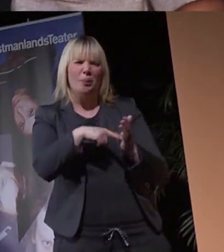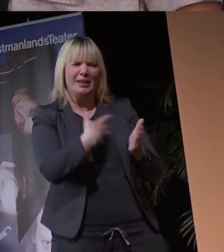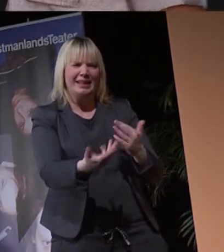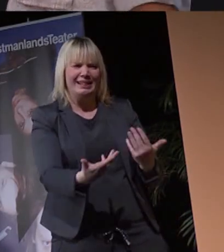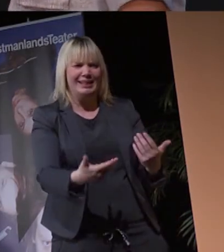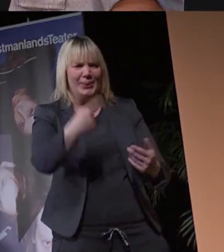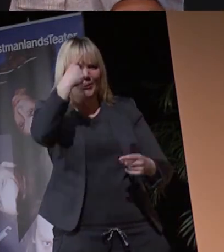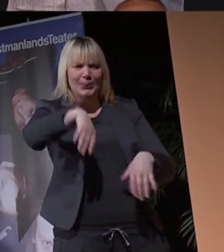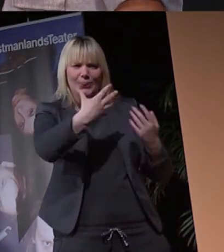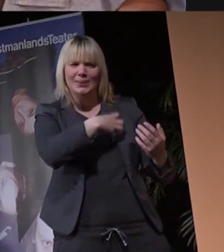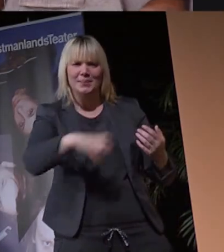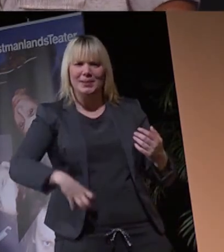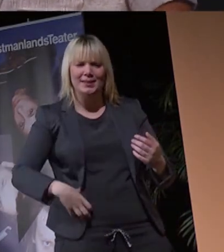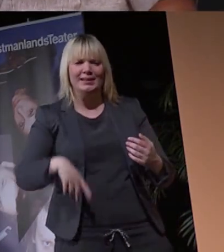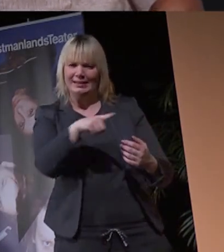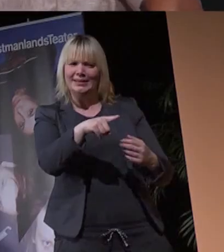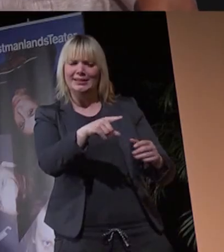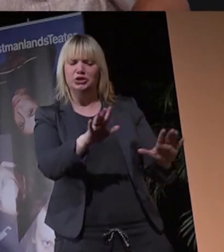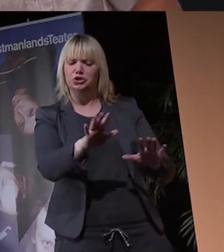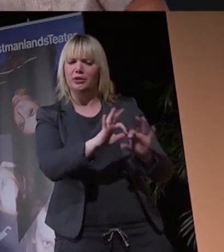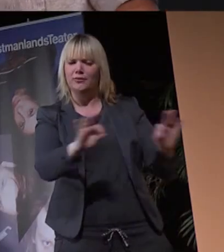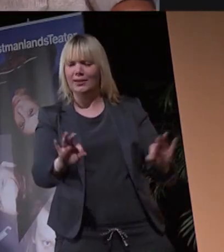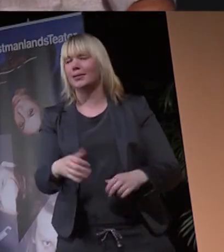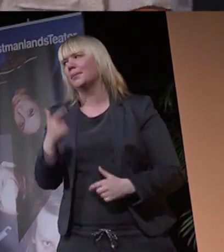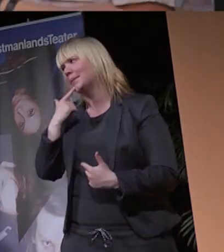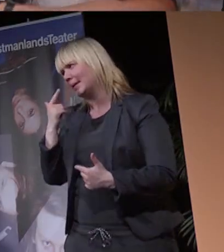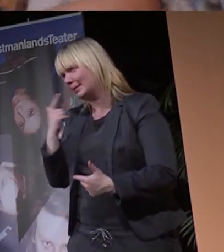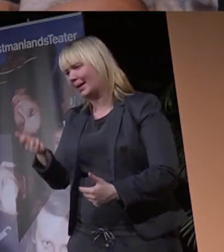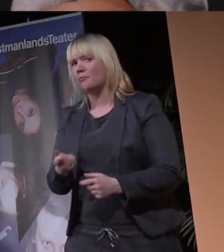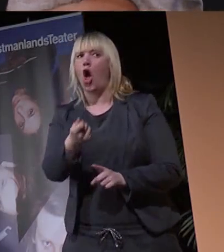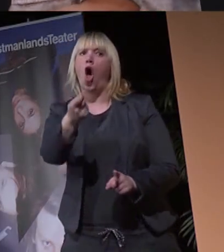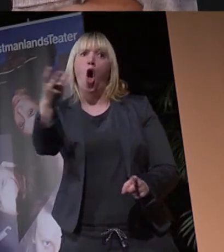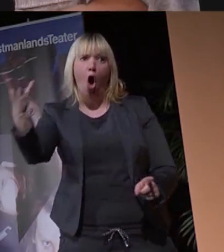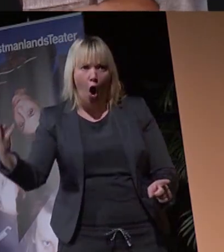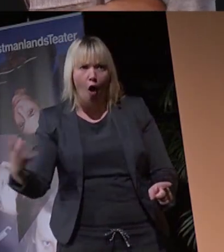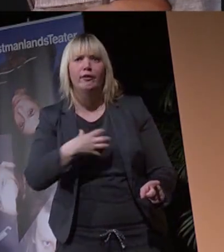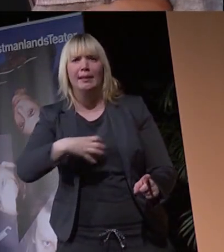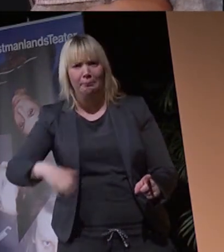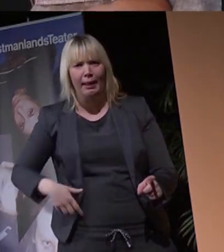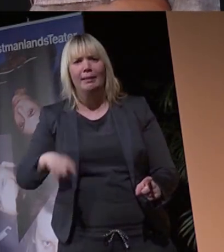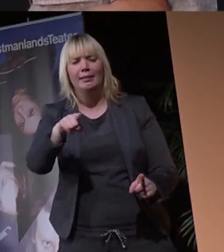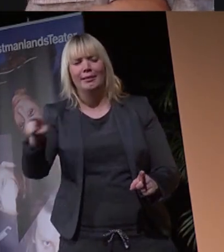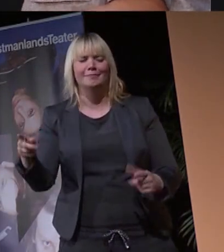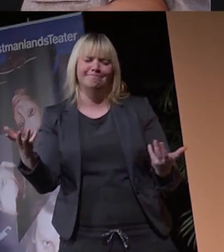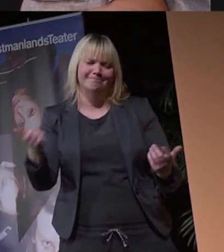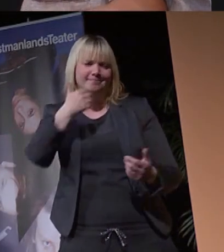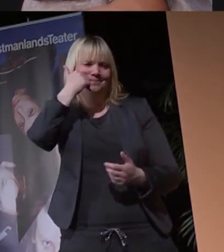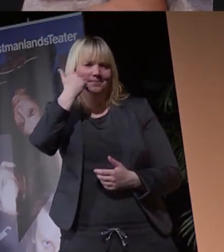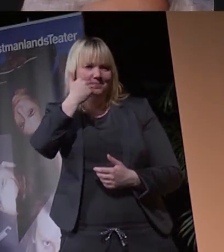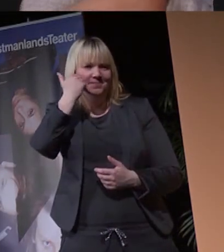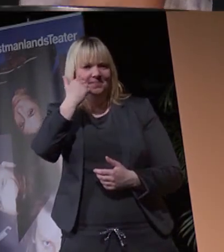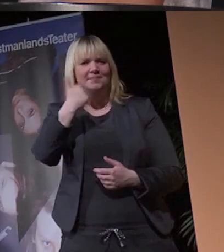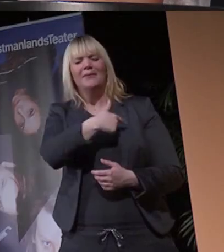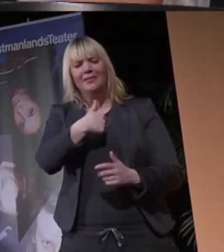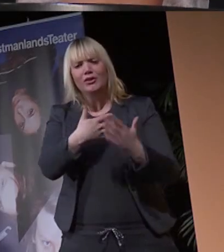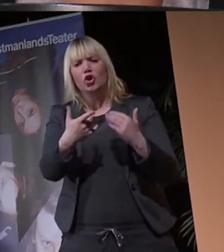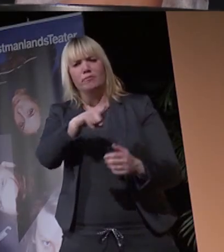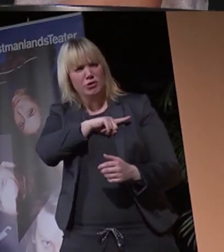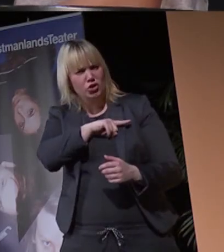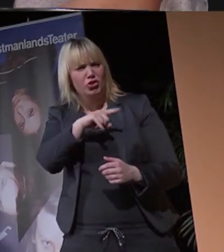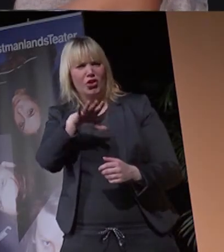Ja. Behöver jag veta det inom mitt område? Jag ska lämna så här. Jag är alltid, jag är en duktig flicka. Ja. Jag lämnar saker snyggt efter mig. Det är